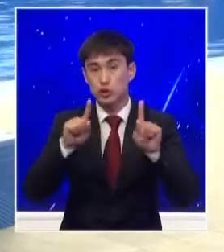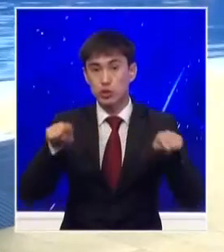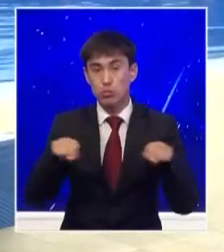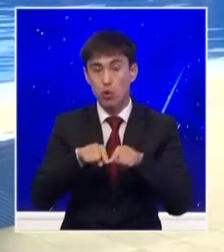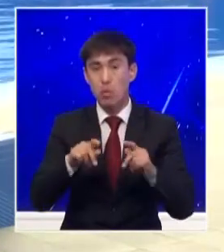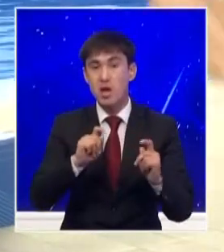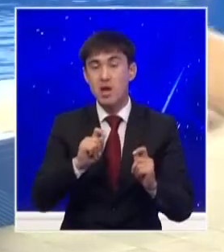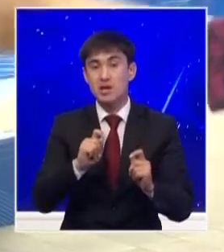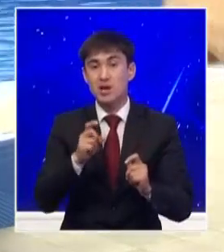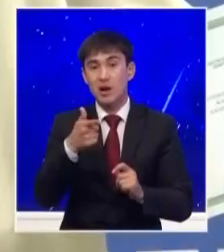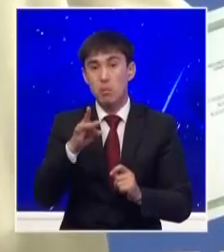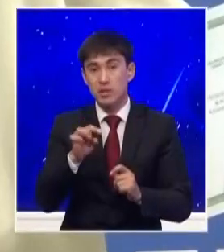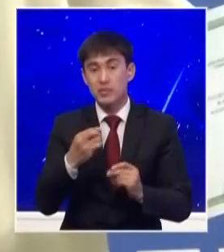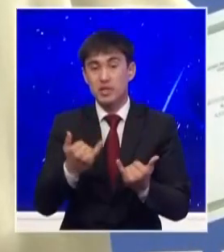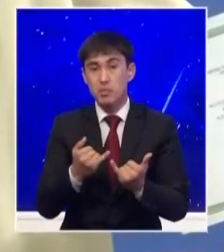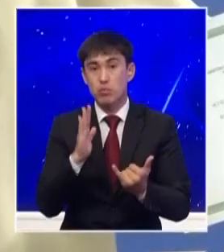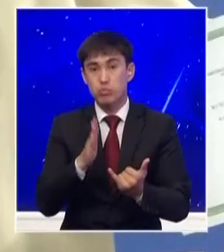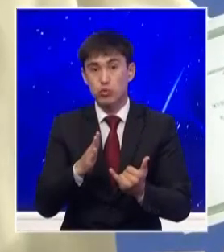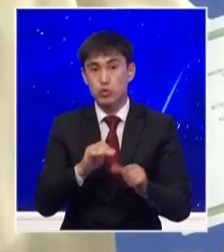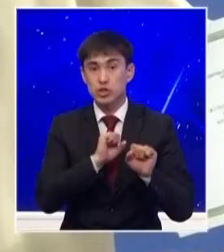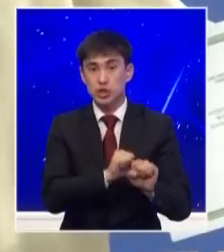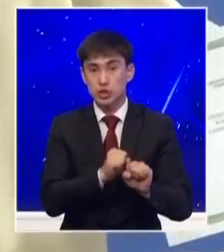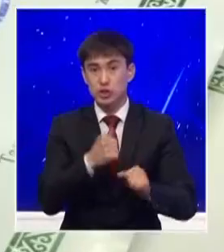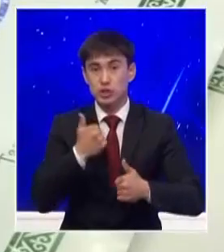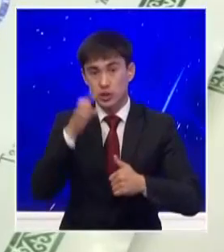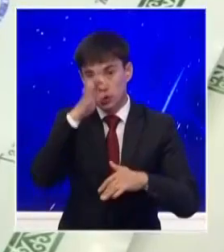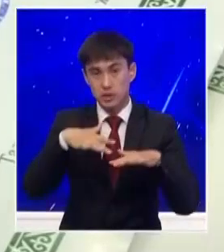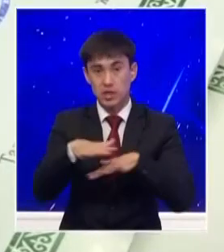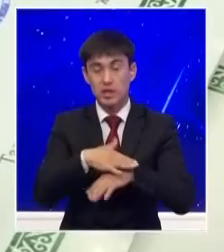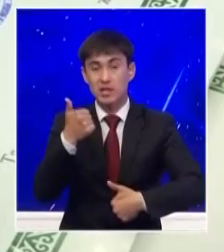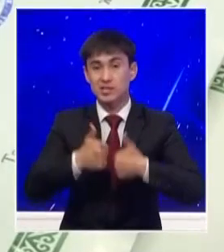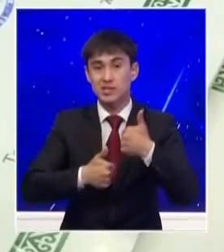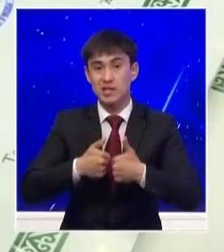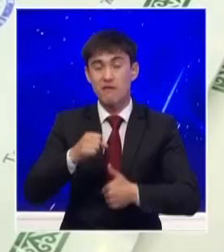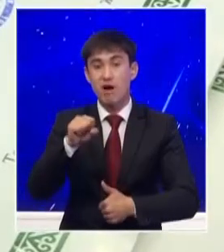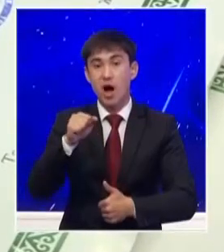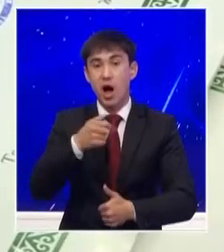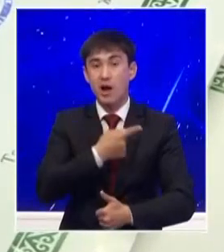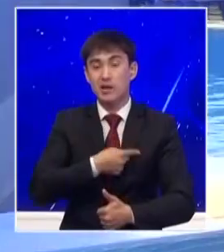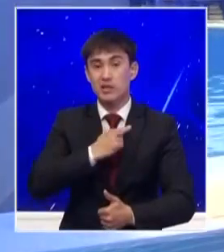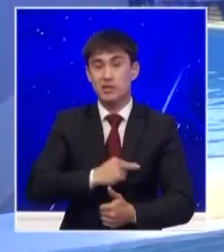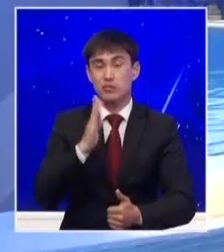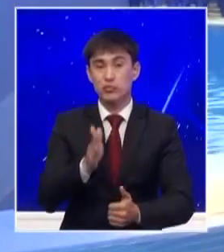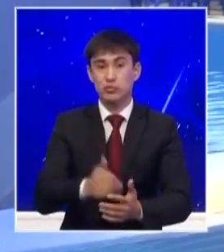вручены дипломы и грамоты. Теперь им предстоит отстаивать честь нашей страны на состязаниях в Аргентине.